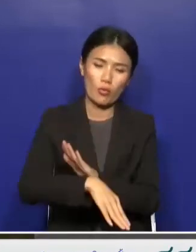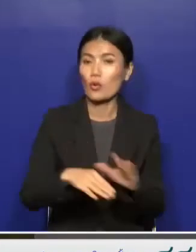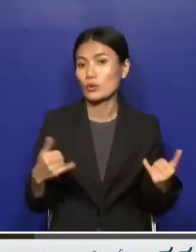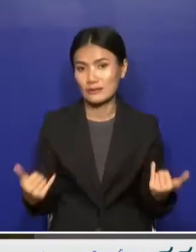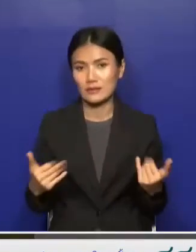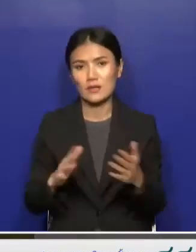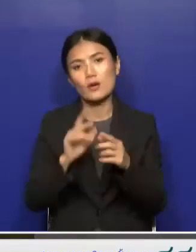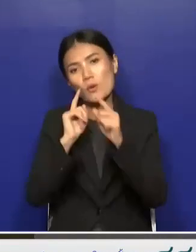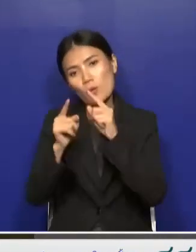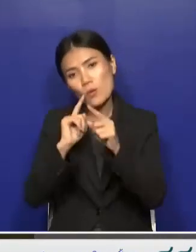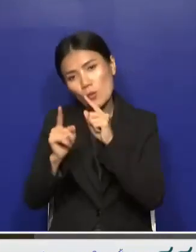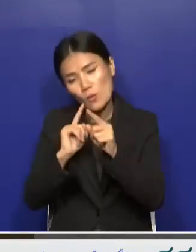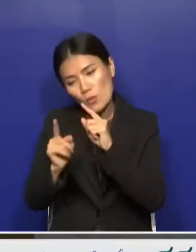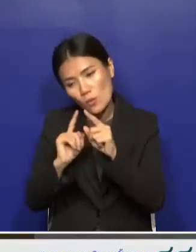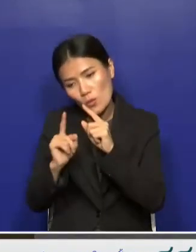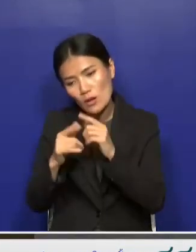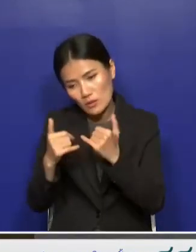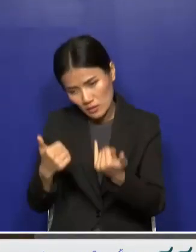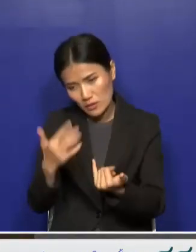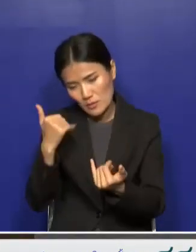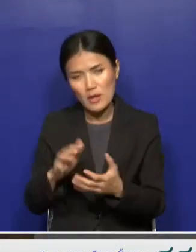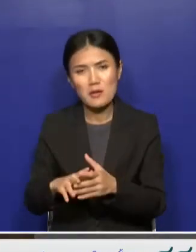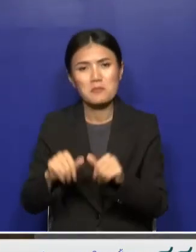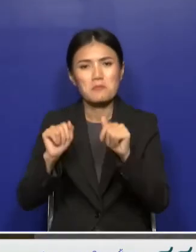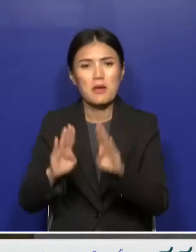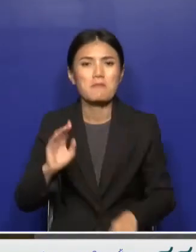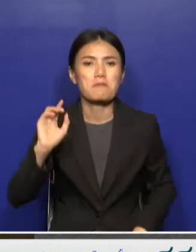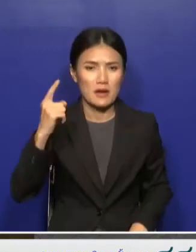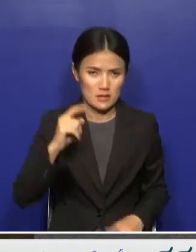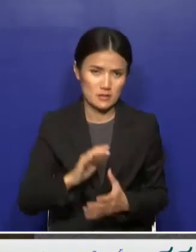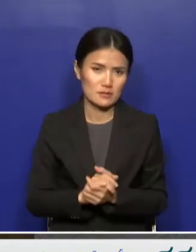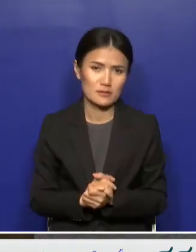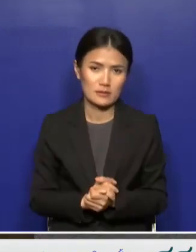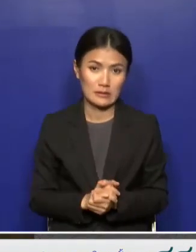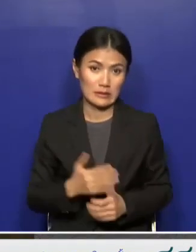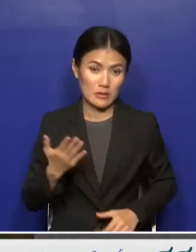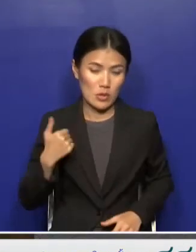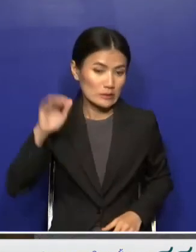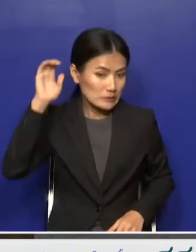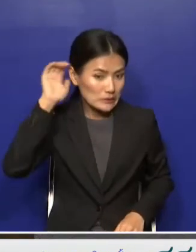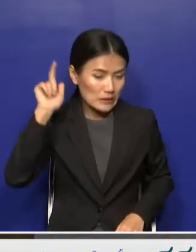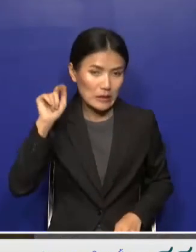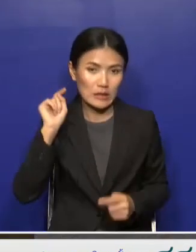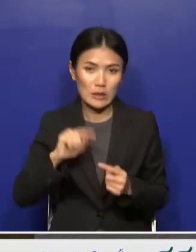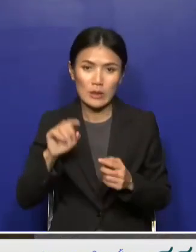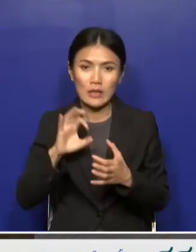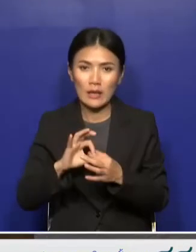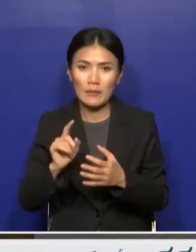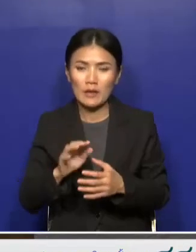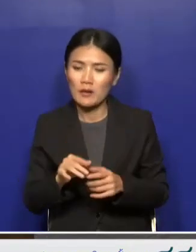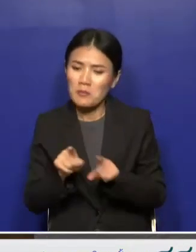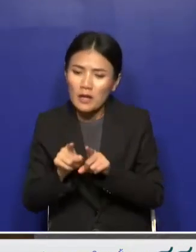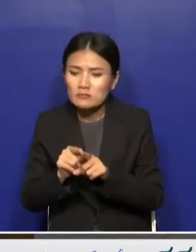จรจาเนี่ยเปลี่ยนรูปแบบไปจากเดิมนะครับที่เราเคยเชื่อในเรื่องของฟรีเทรดณเวลานี้เป็นเรื่องของแฟร์เท